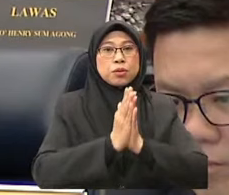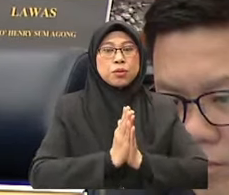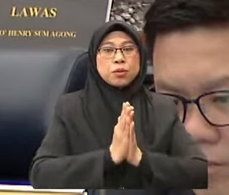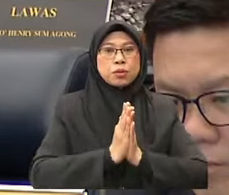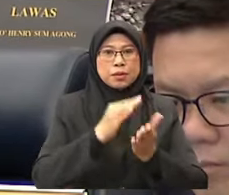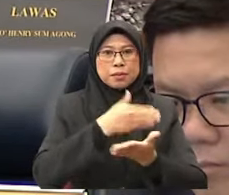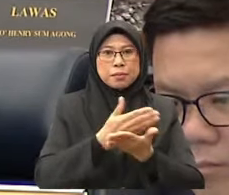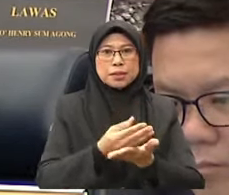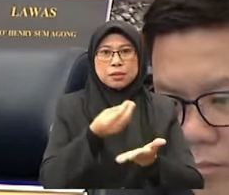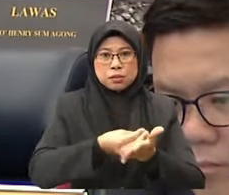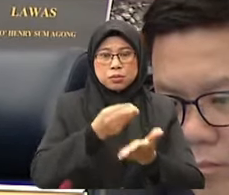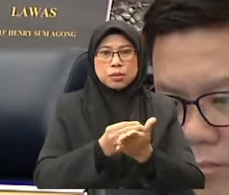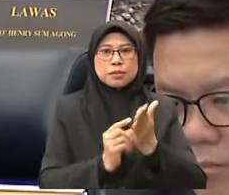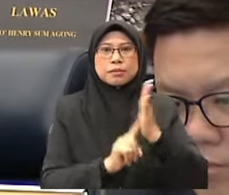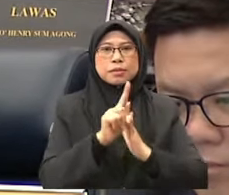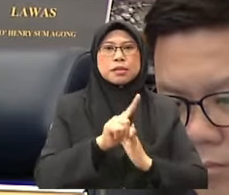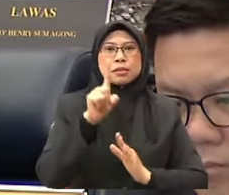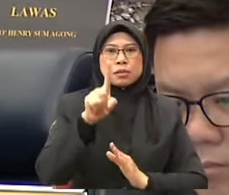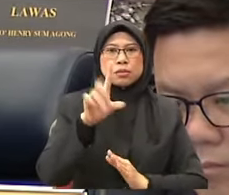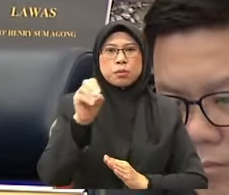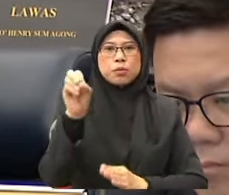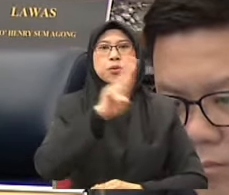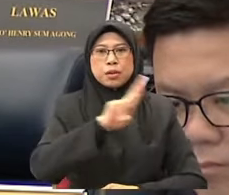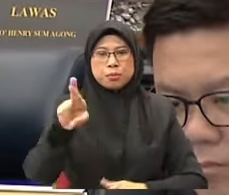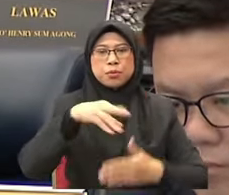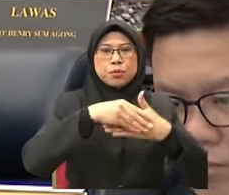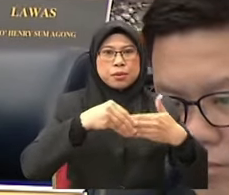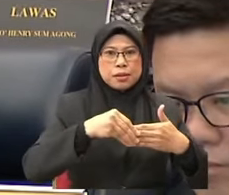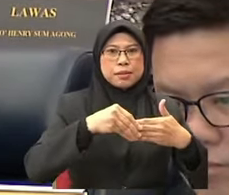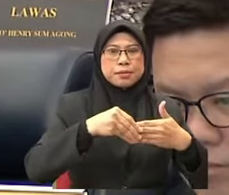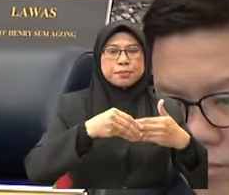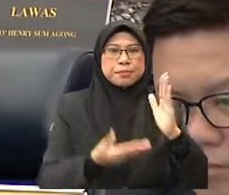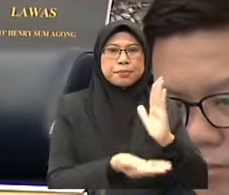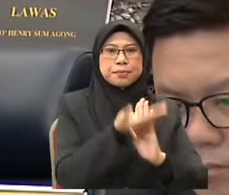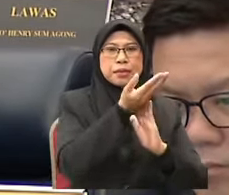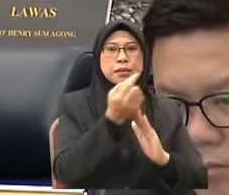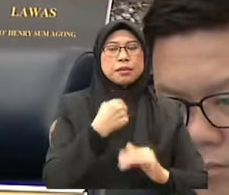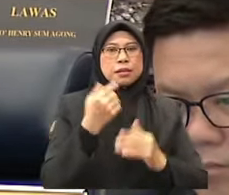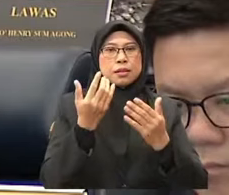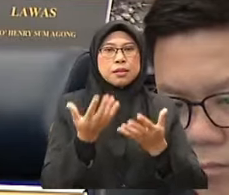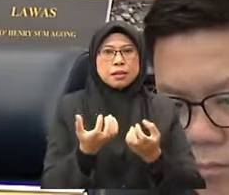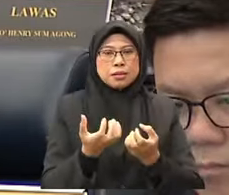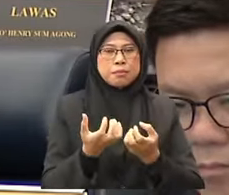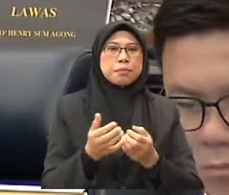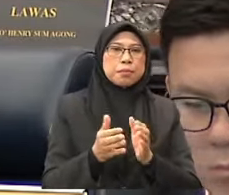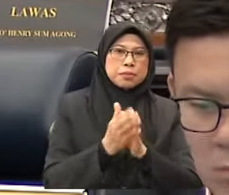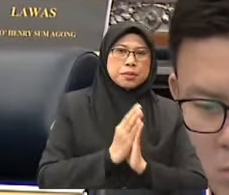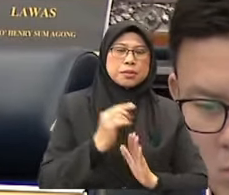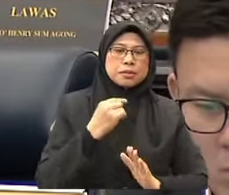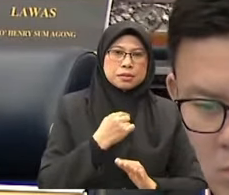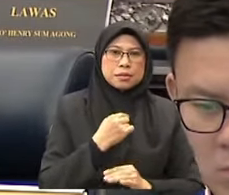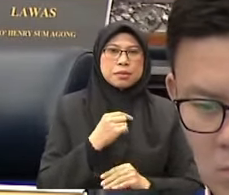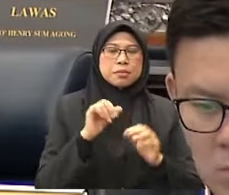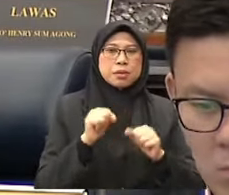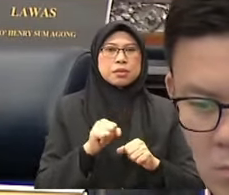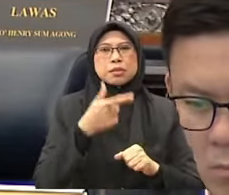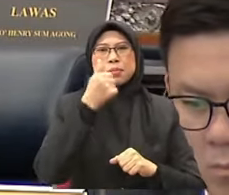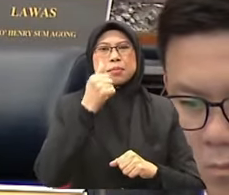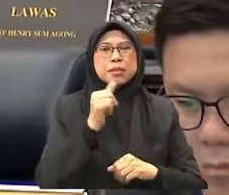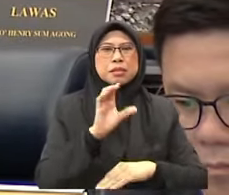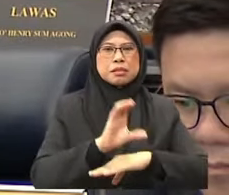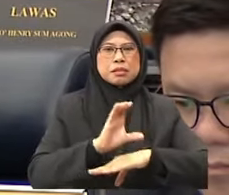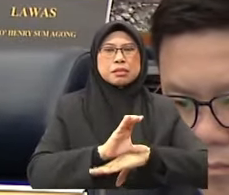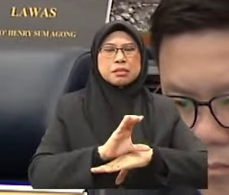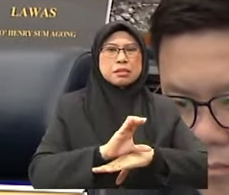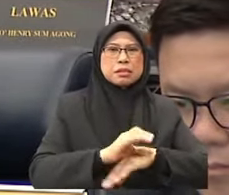peruntukan dinaikkan sekurang-kurangnya RM150,000 dan saya harap permohonan saya ini dapat perhatian kerana banyak gereja-gereja daif di